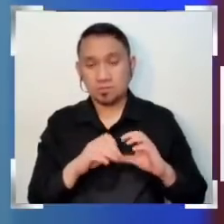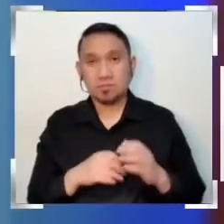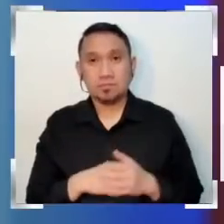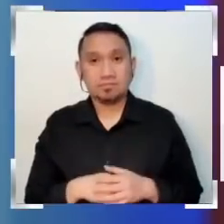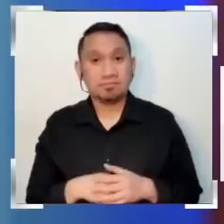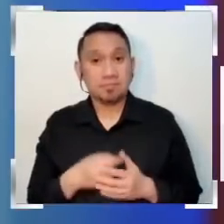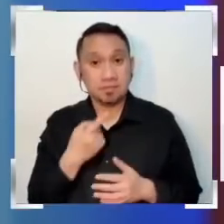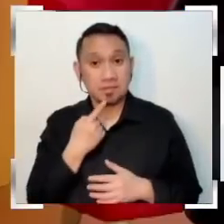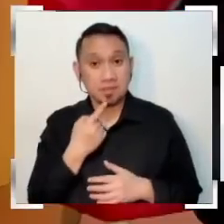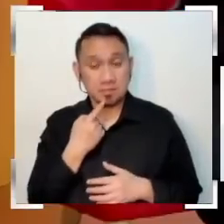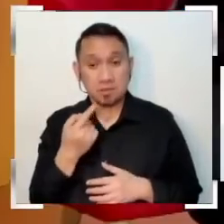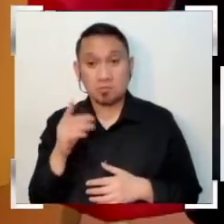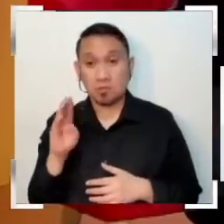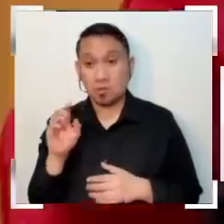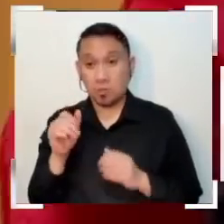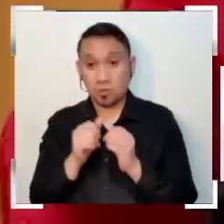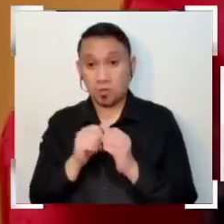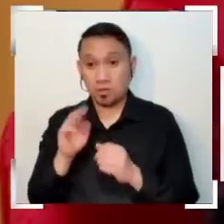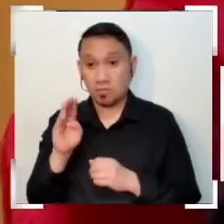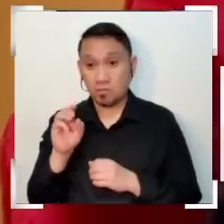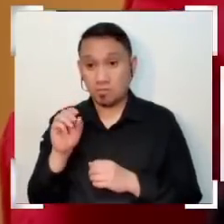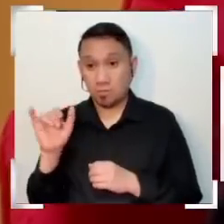Abunda.